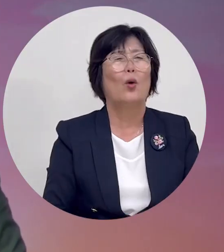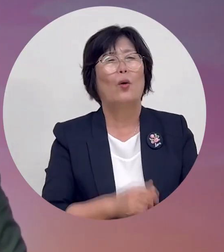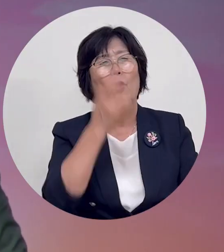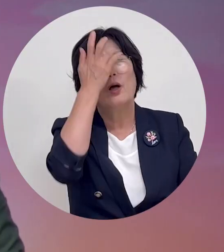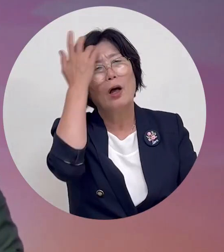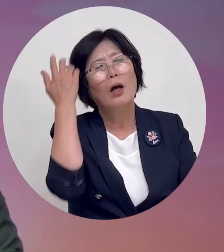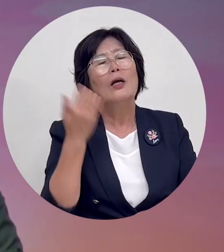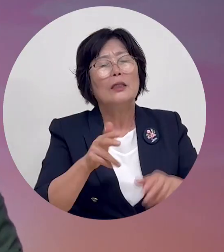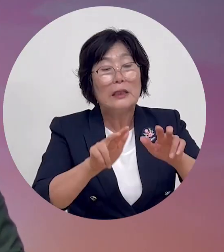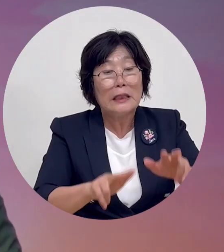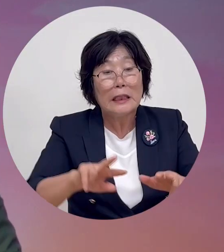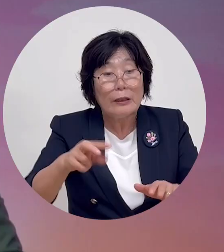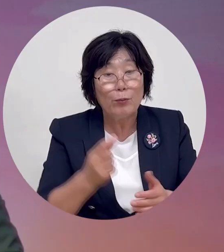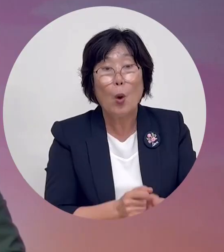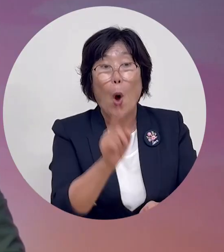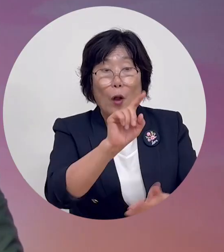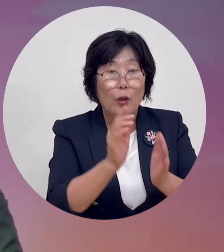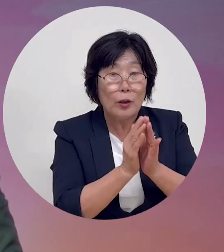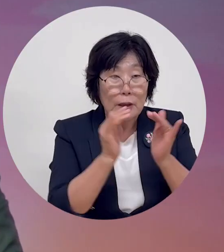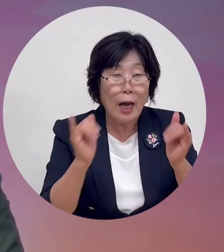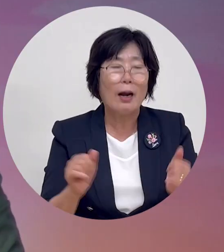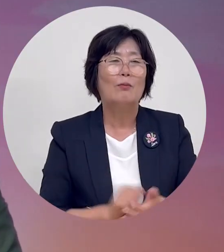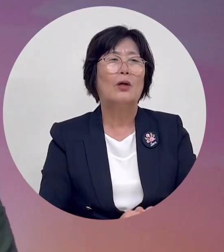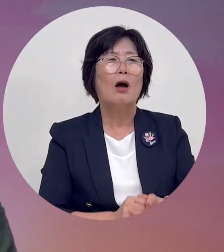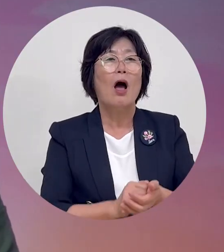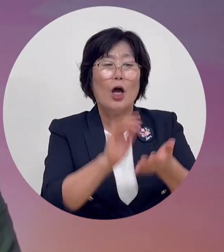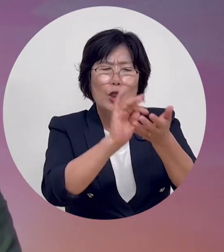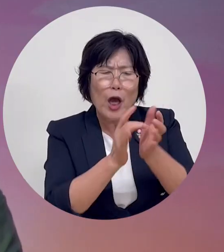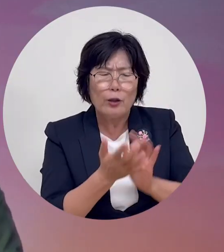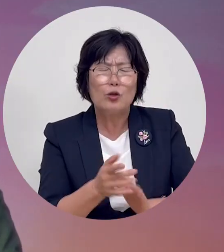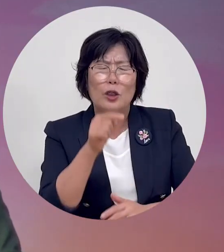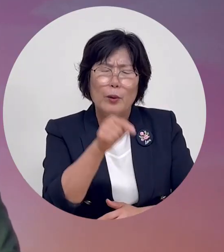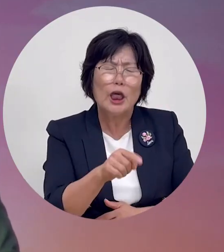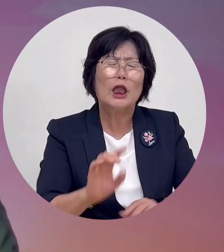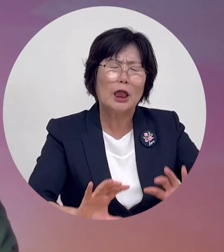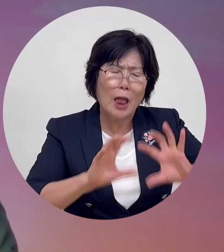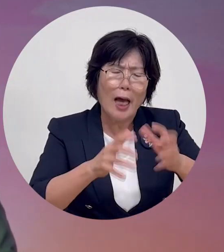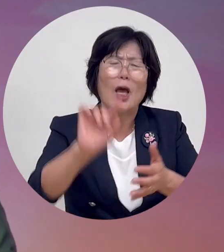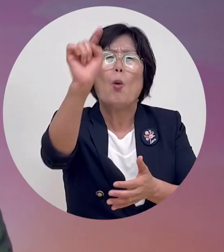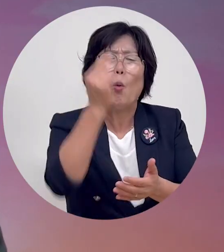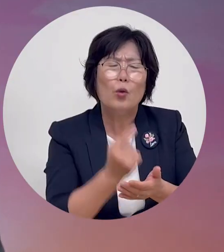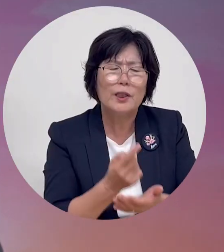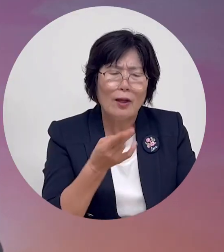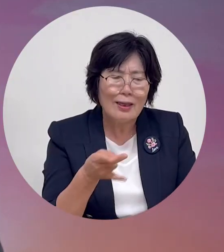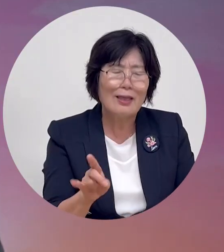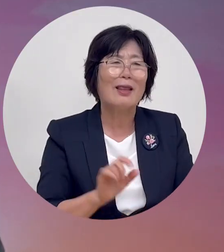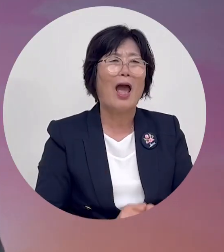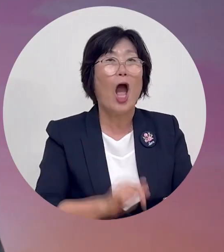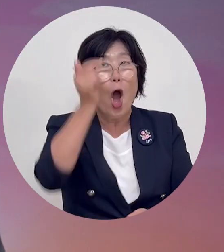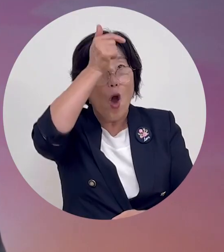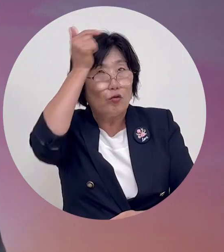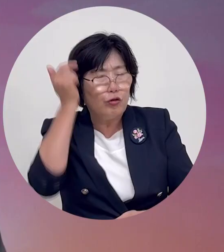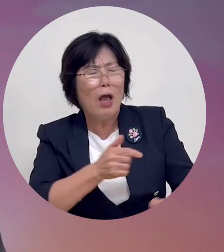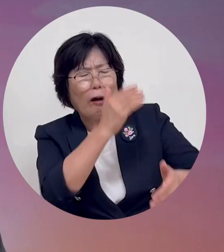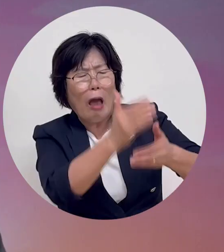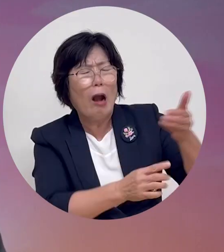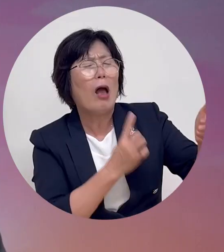분들은 예수님이 이 땅에, 하나님이신 예수님이 이 땅에 오셨는데 구약의 하나님만